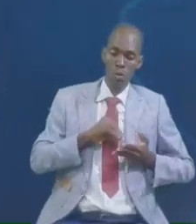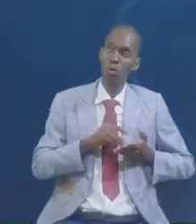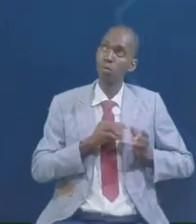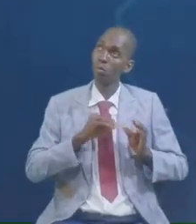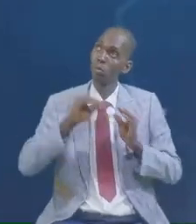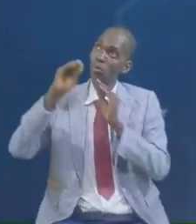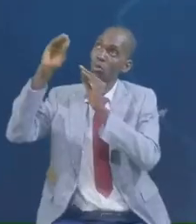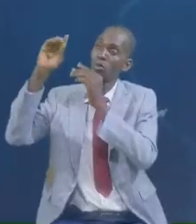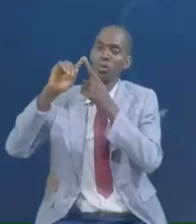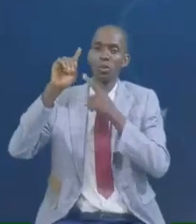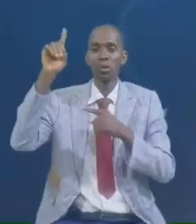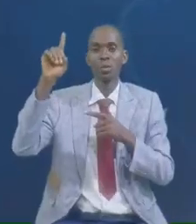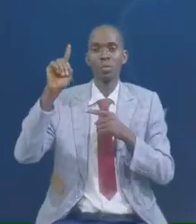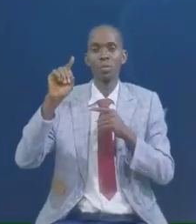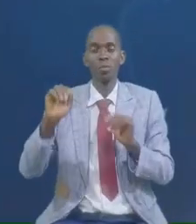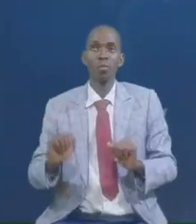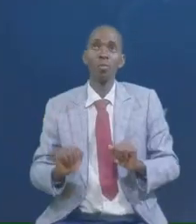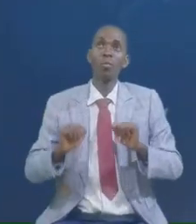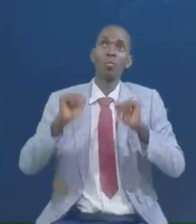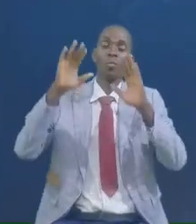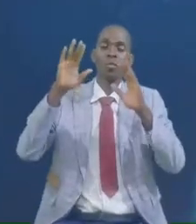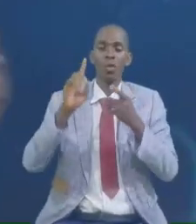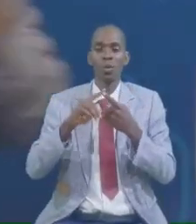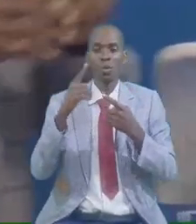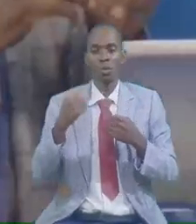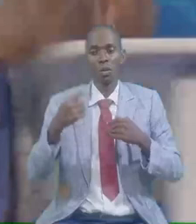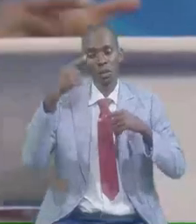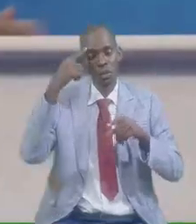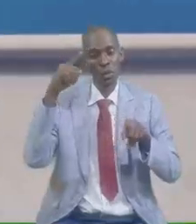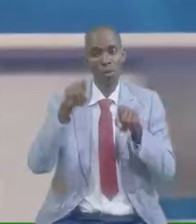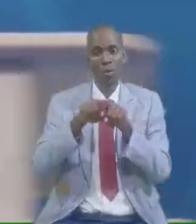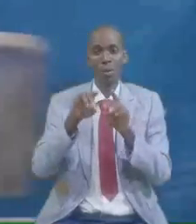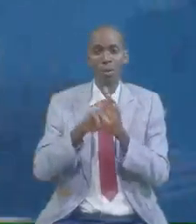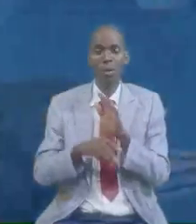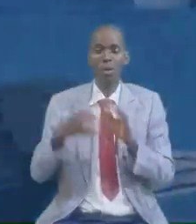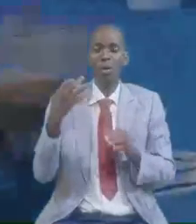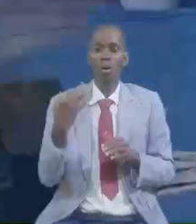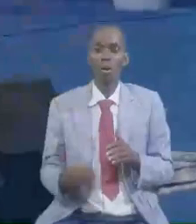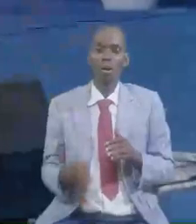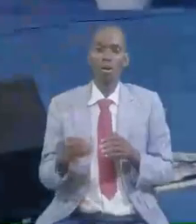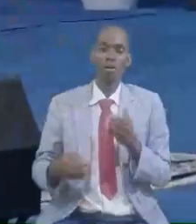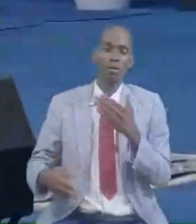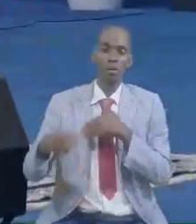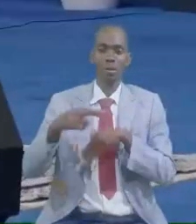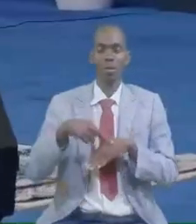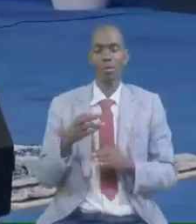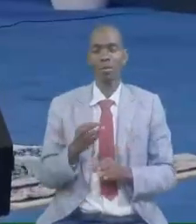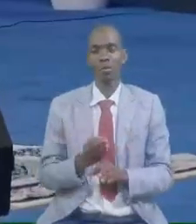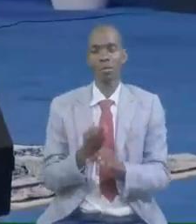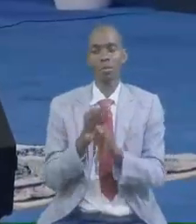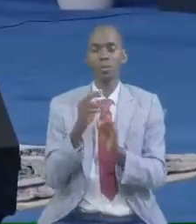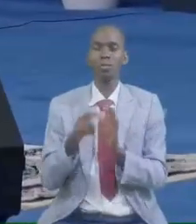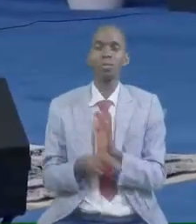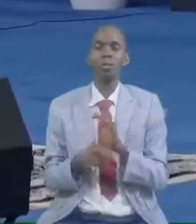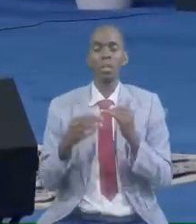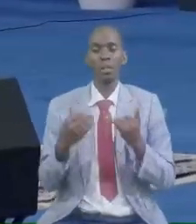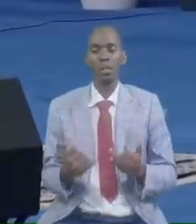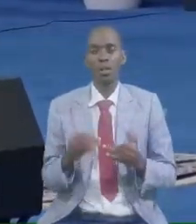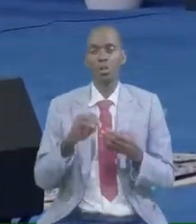envers lui, l'engagement à l'alliance de la fidélité réciproque. Deuxième point,